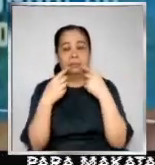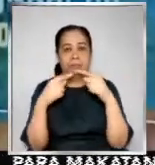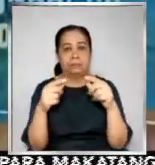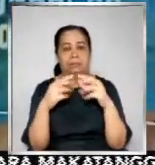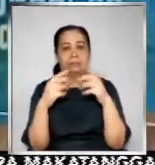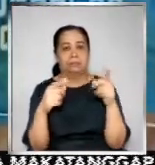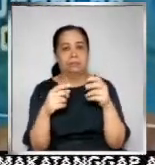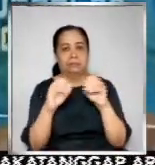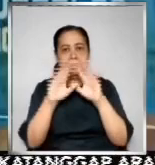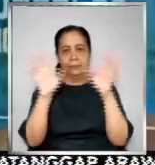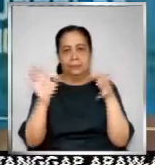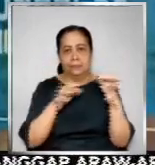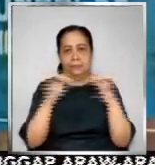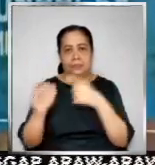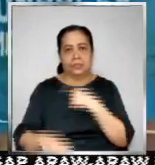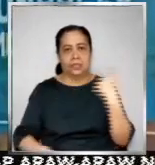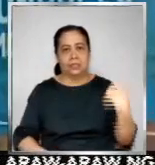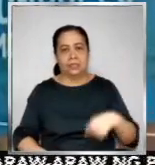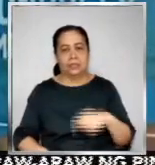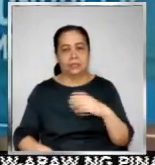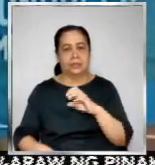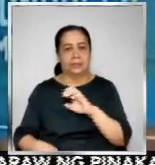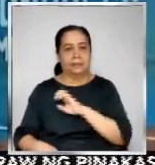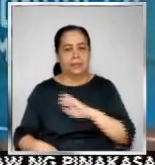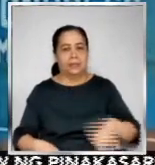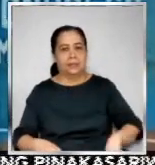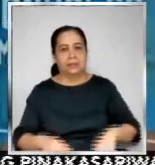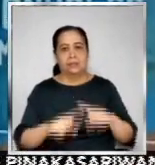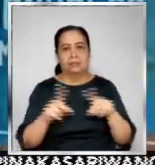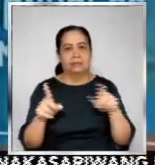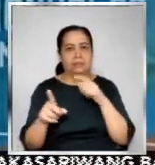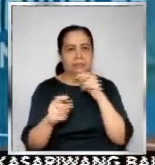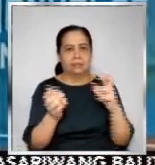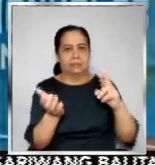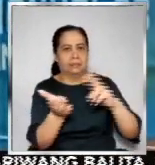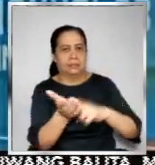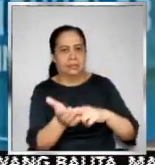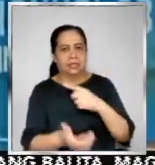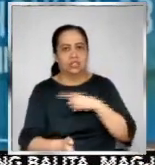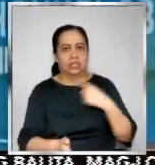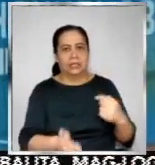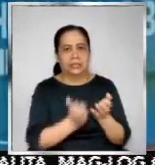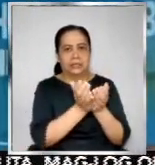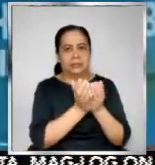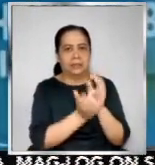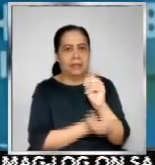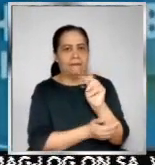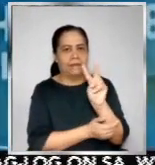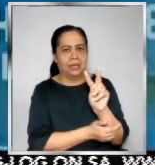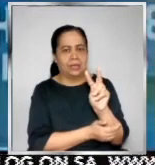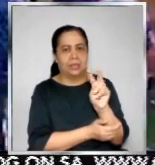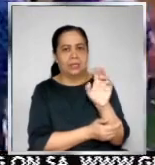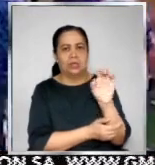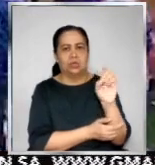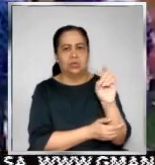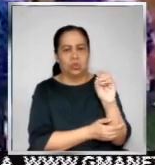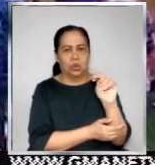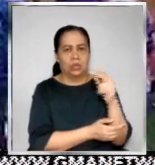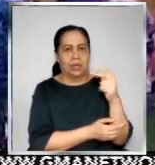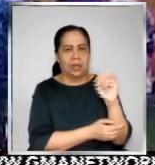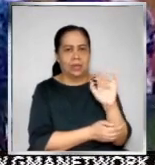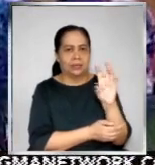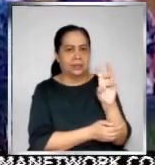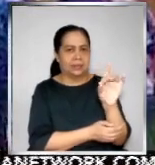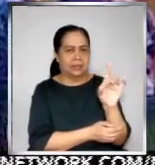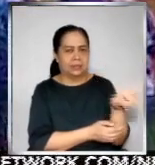Embassy na hindi rehistrado sa China at hindi Chinese ship ang MV Zhong Hai 68 na hinuli ng